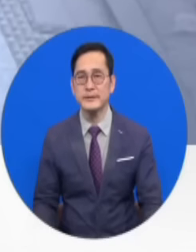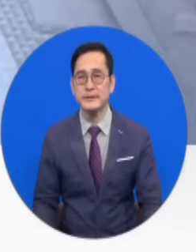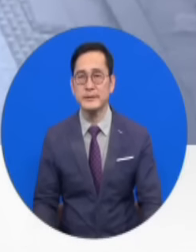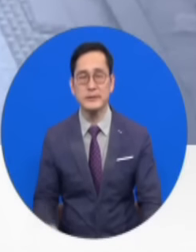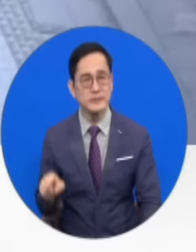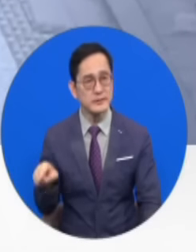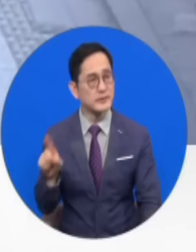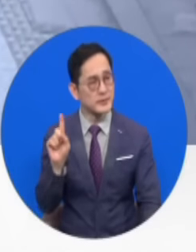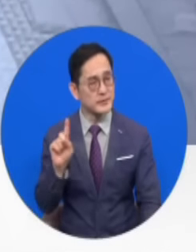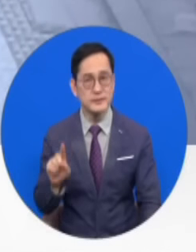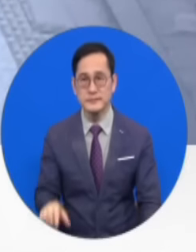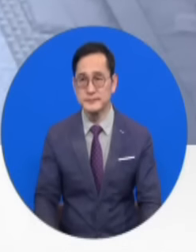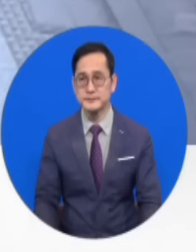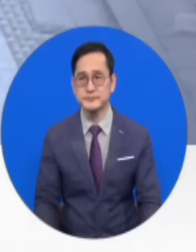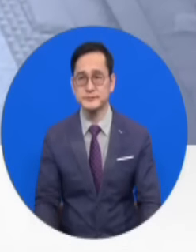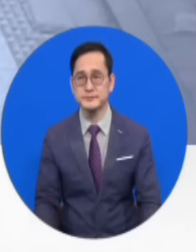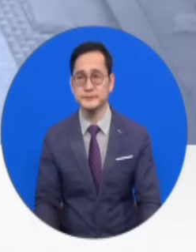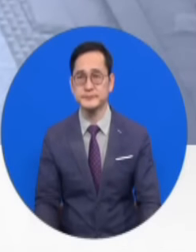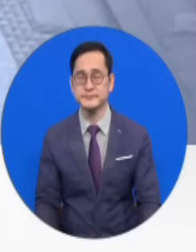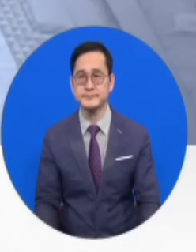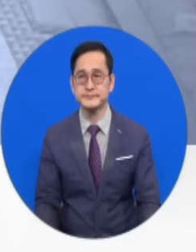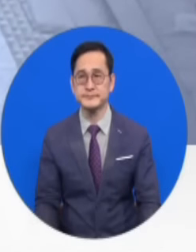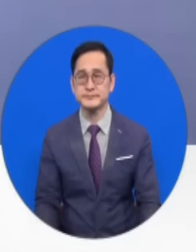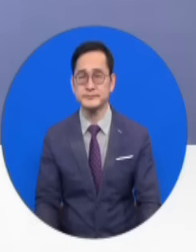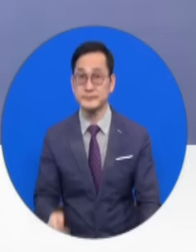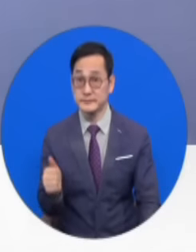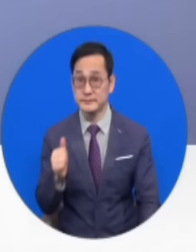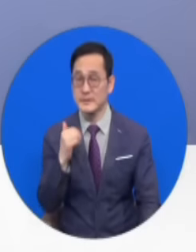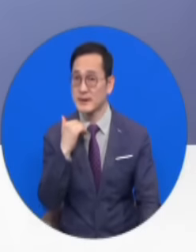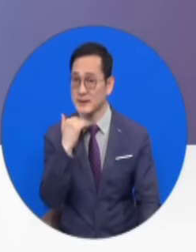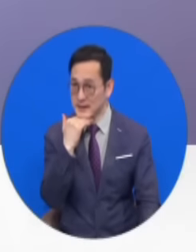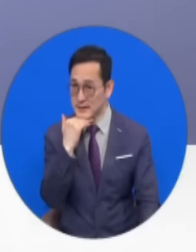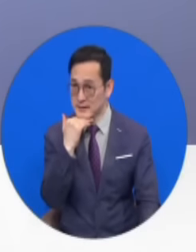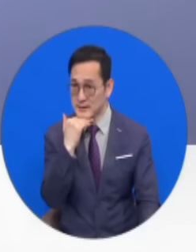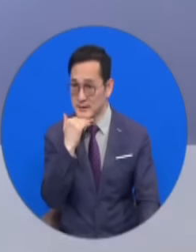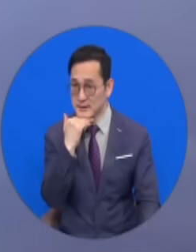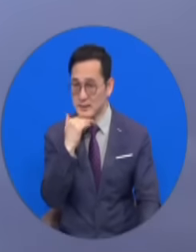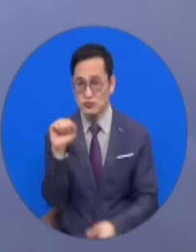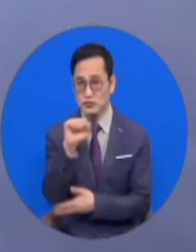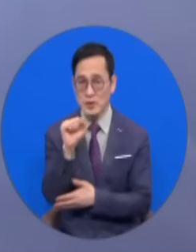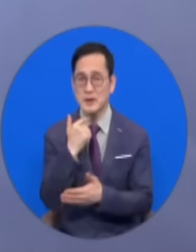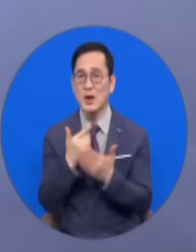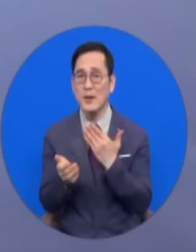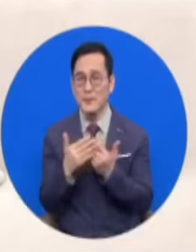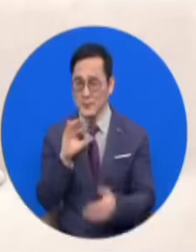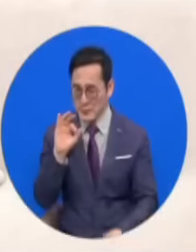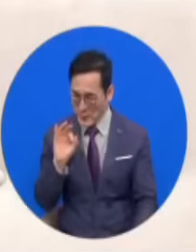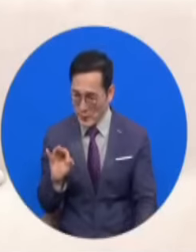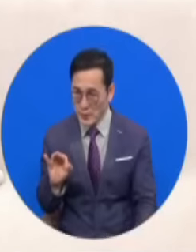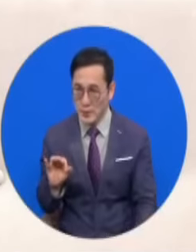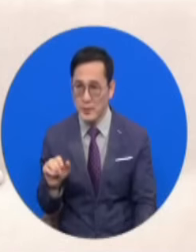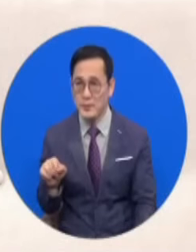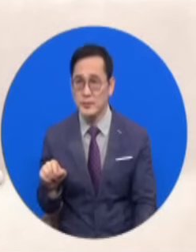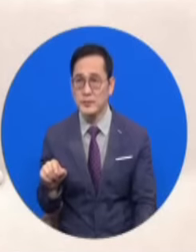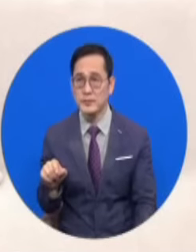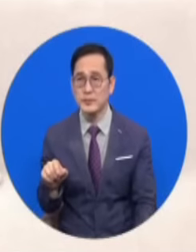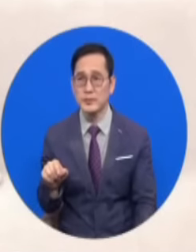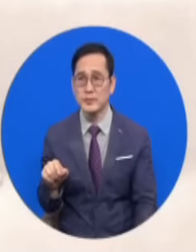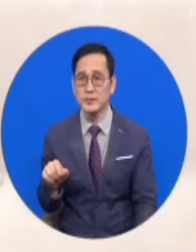이항수 의원님 말씀대로 그 가해 차량 운전자의 나이라든가 운전 경력 이런 걸 고려하면